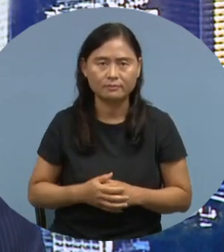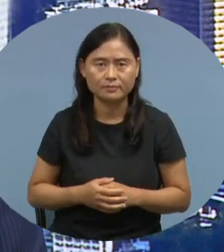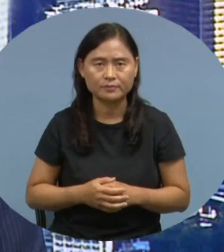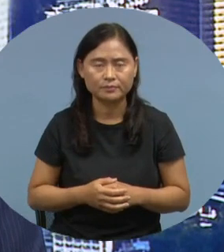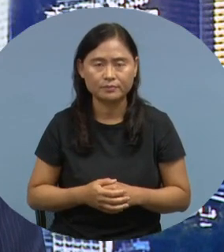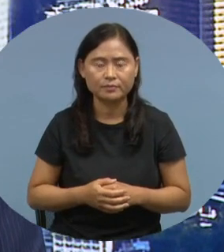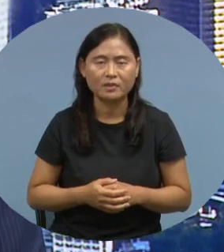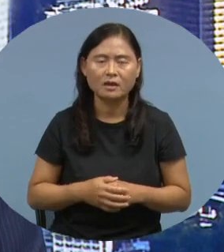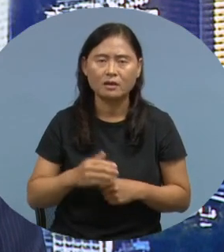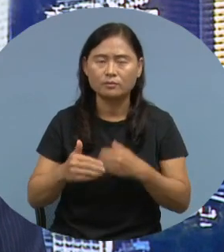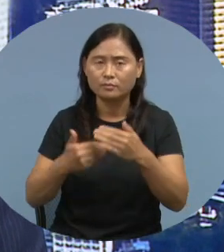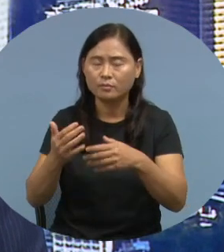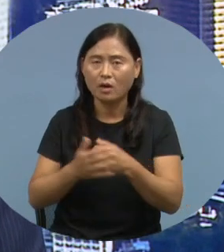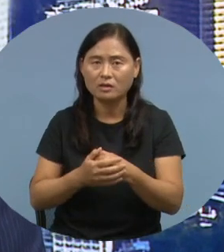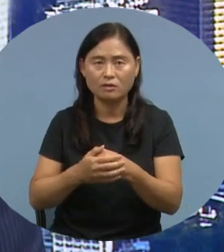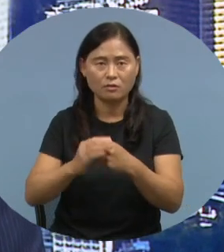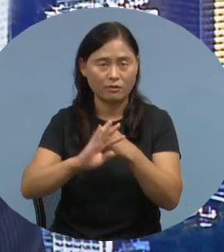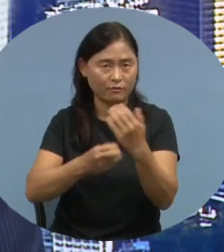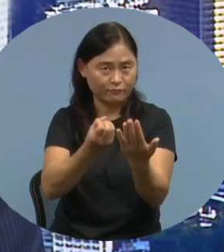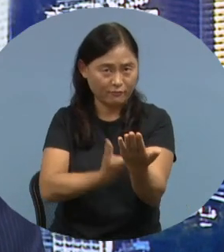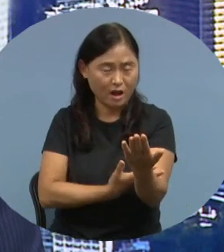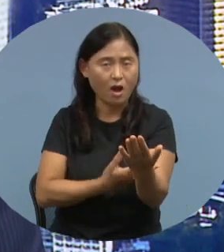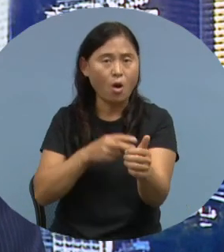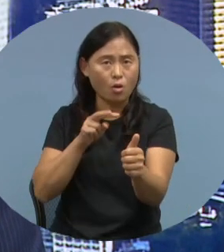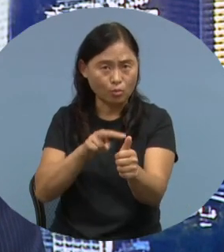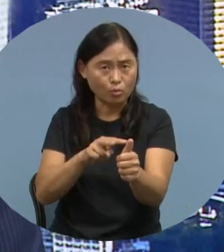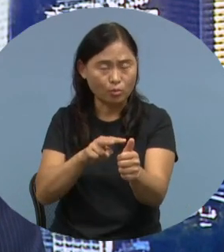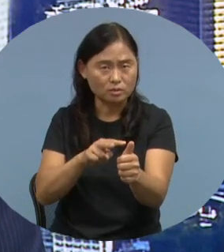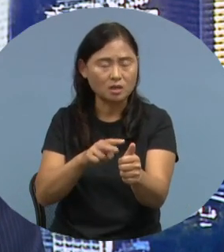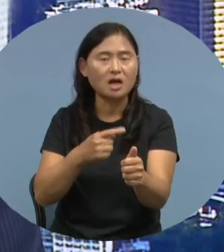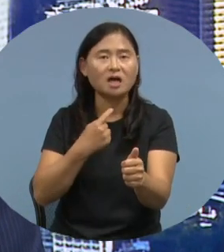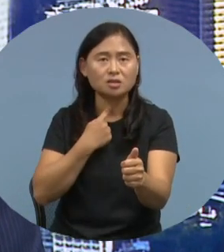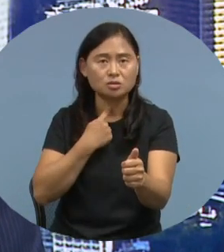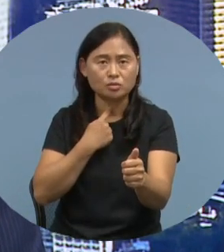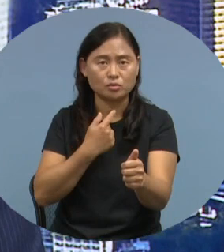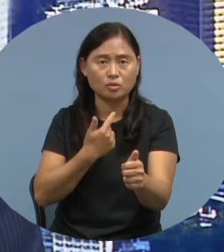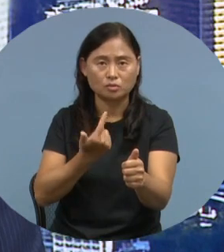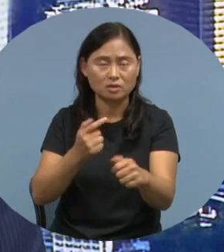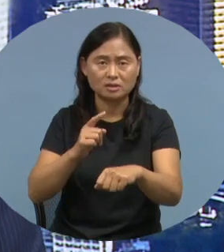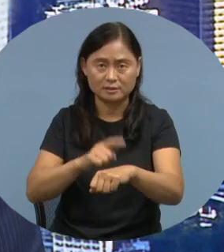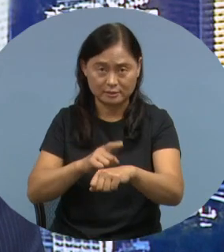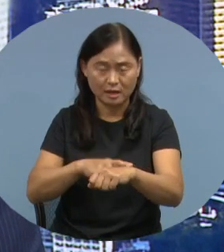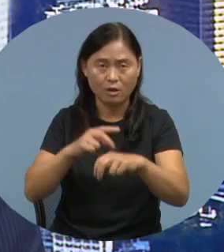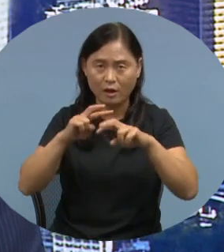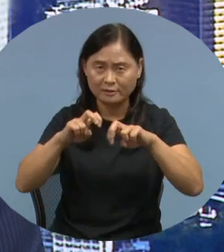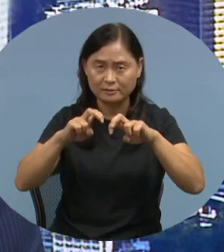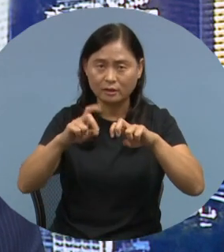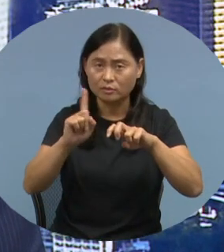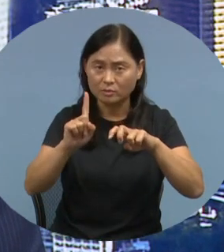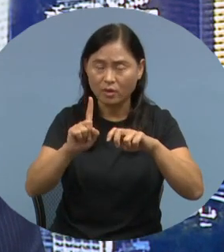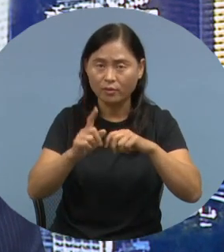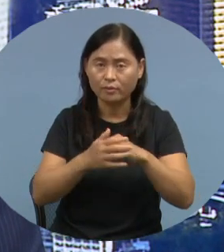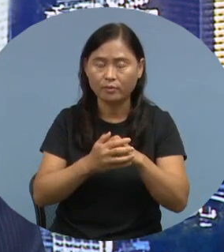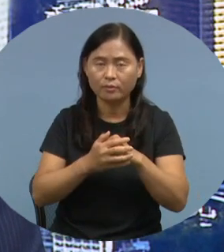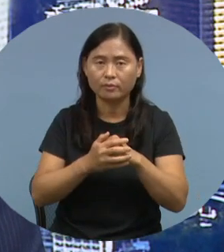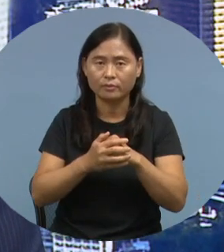進一步怎樣透過法例去規管呢？那個呢其實真的需要多一些時間去研究那